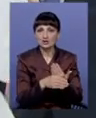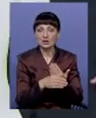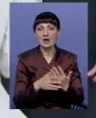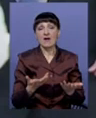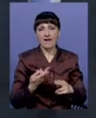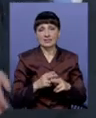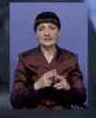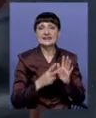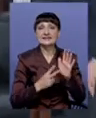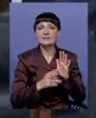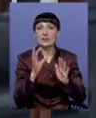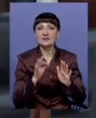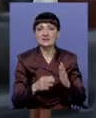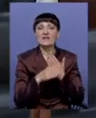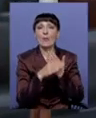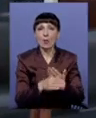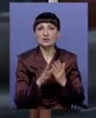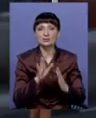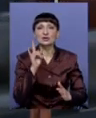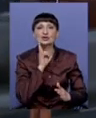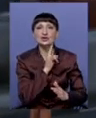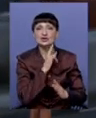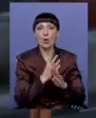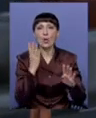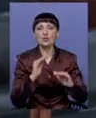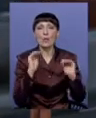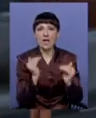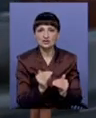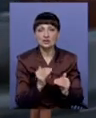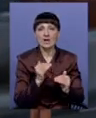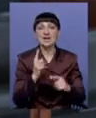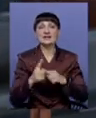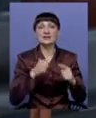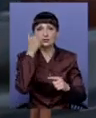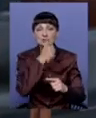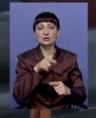позволит процентов на 70 нам очередь разгрузить. И уже на